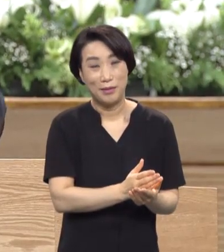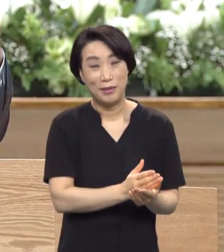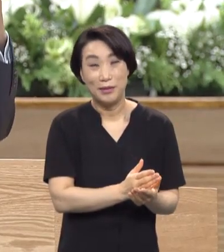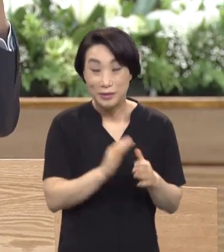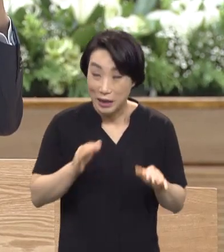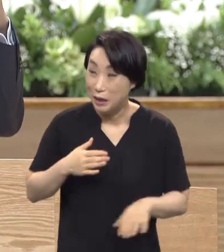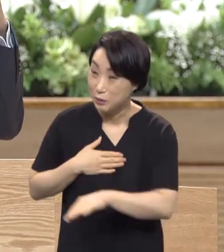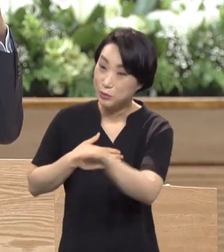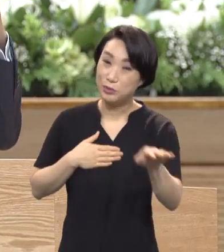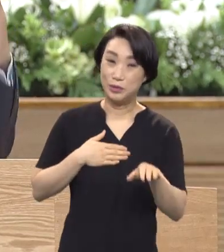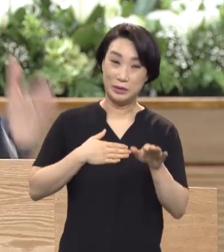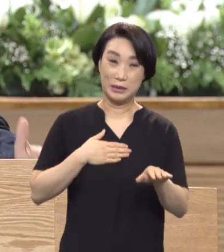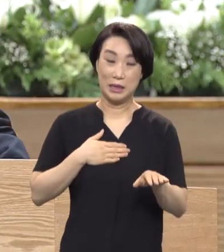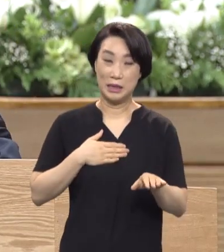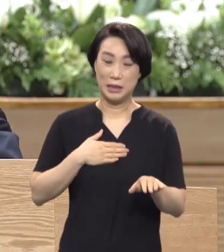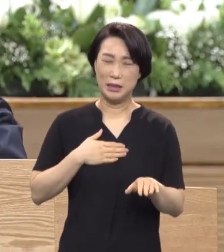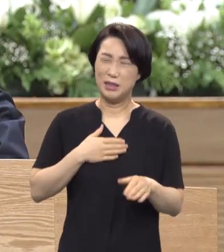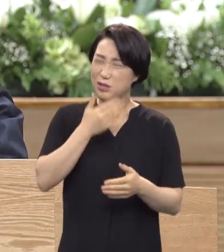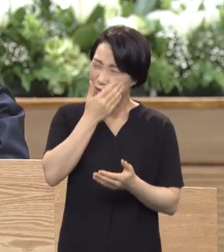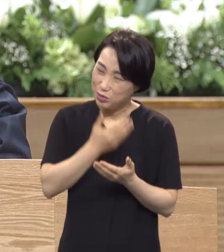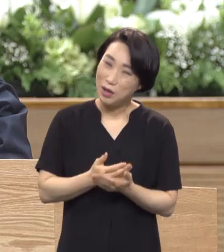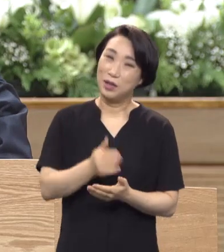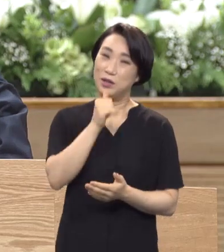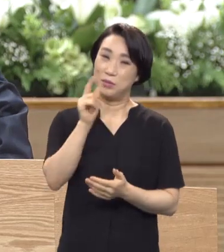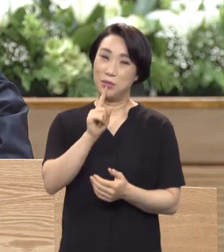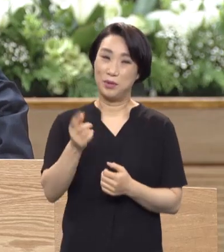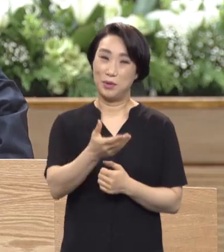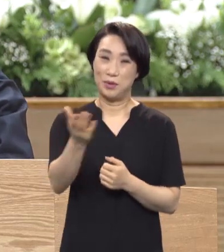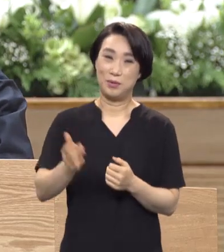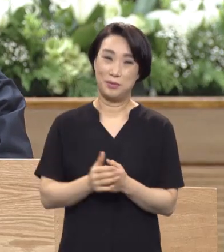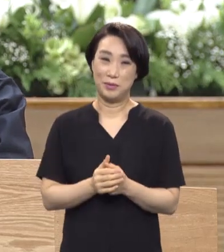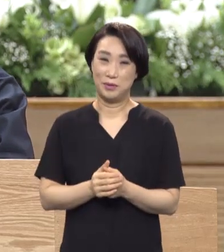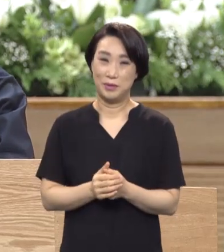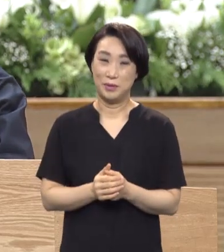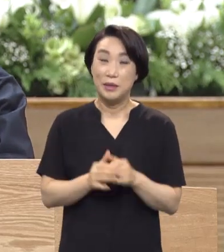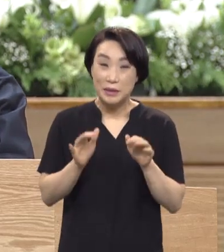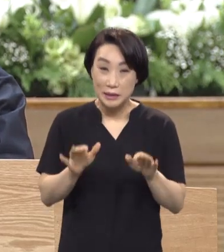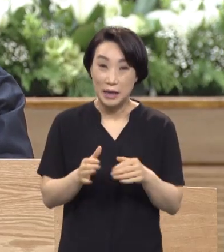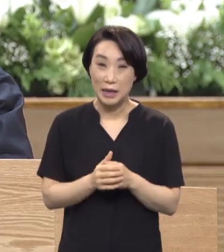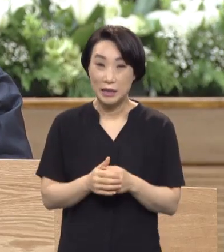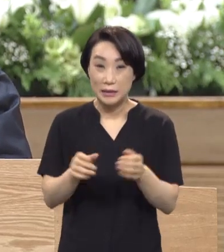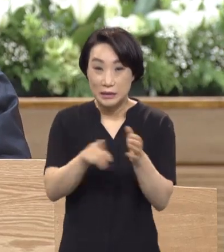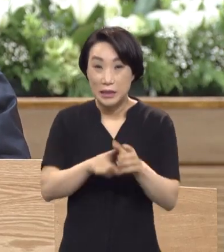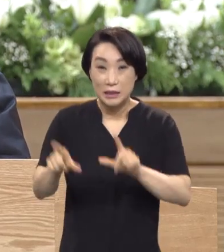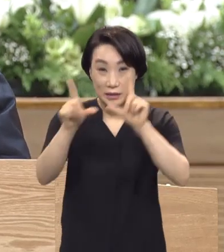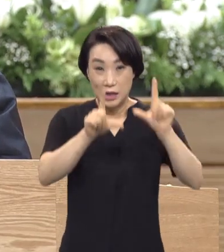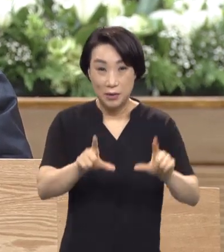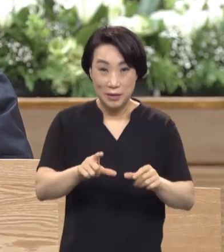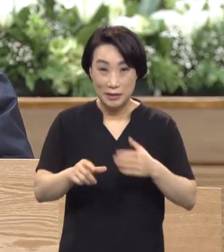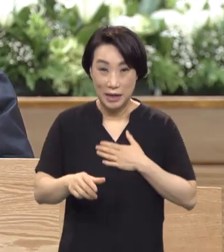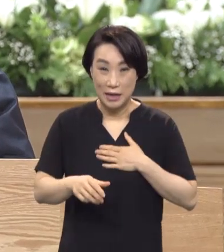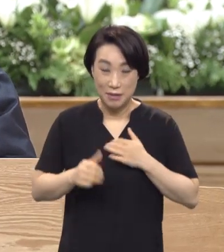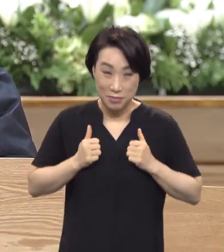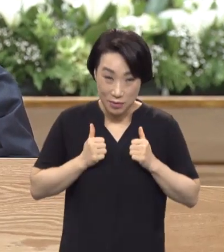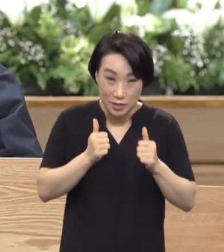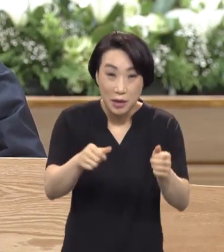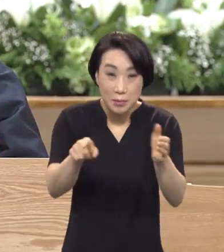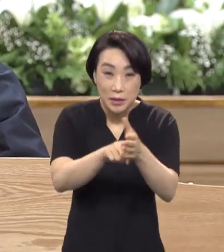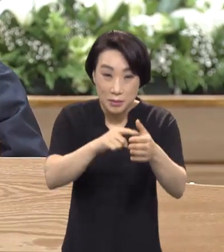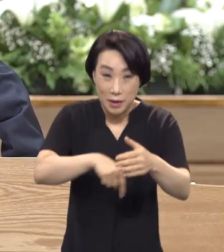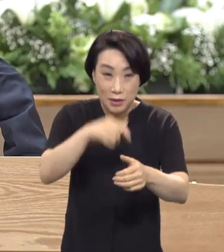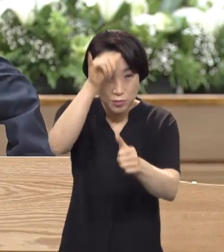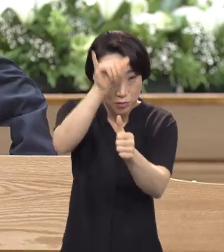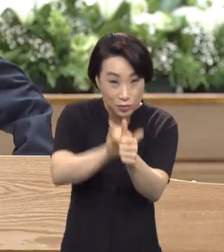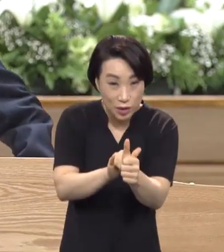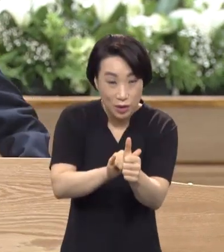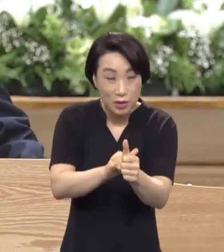우리 여기서 정말로 중요한 것은 여러분들이 신앙생활을 잘하고 믿음 안에서